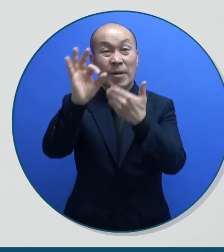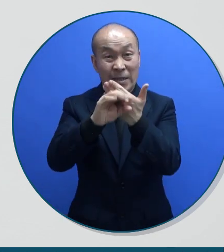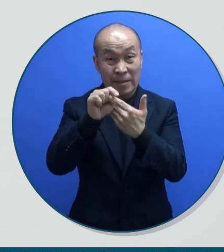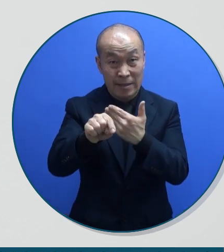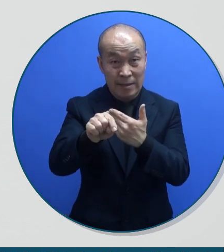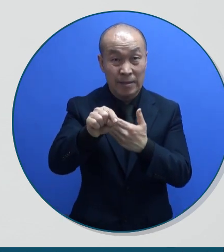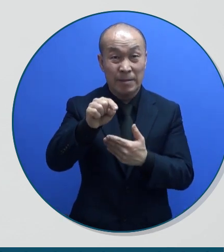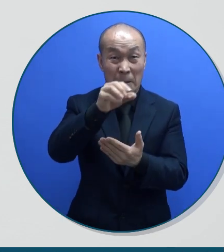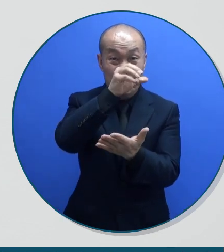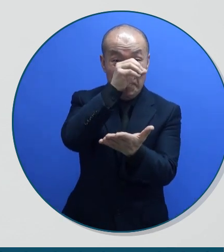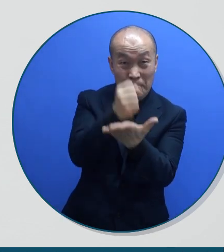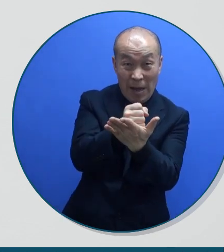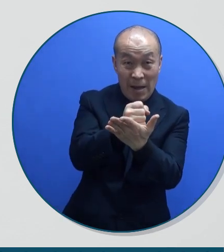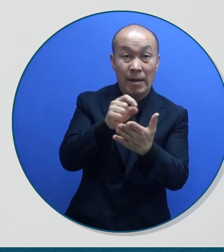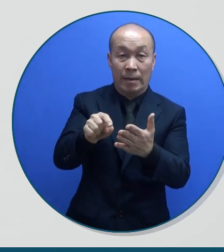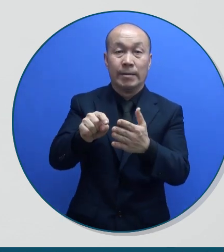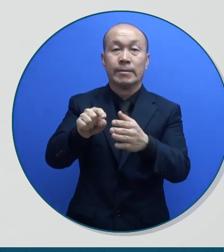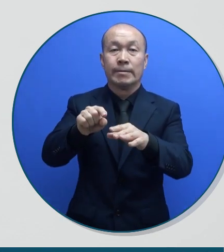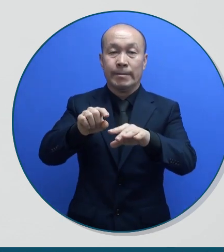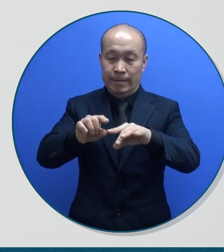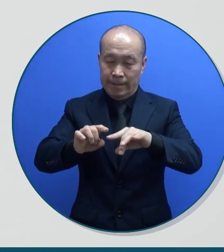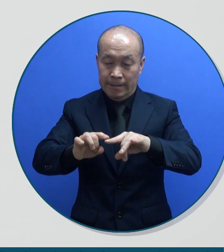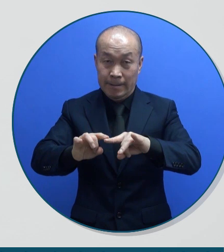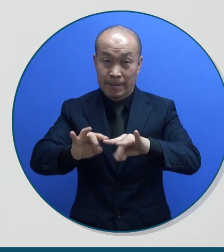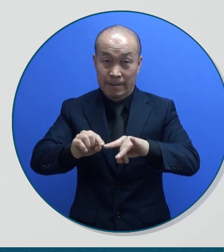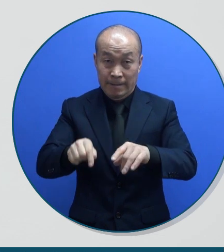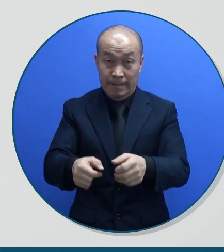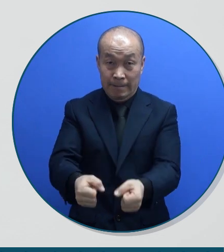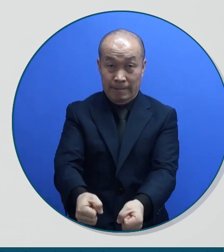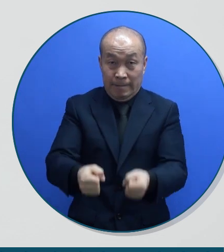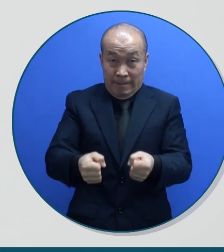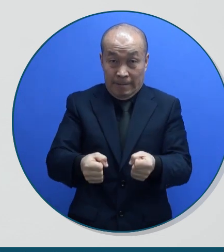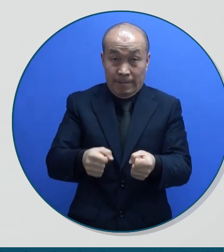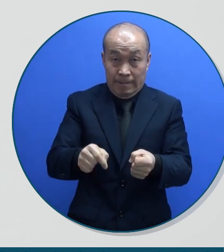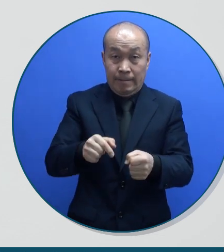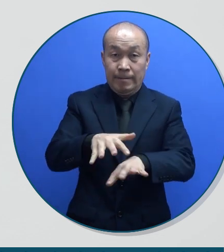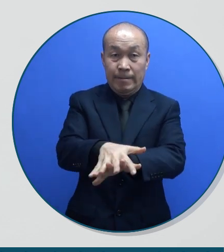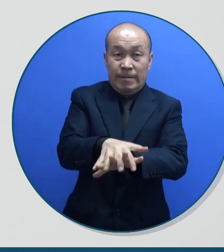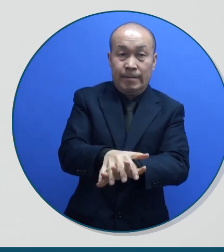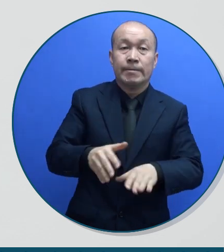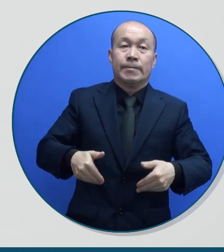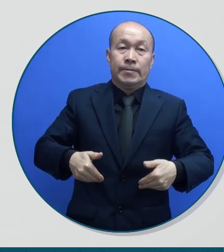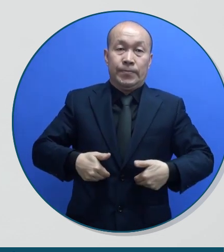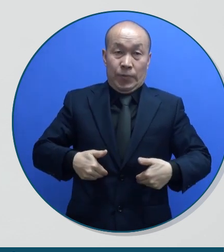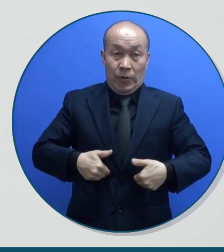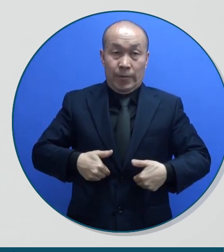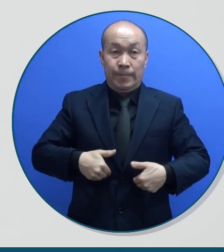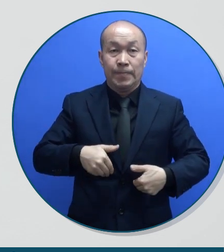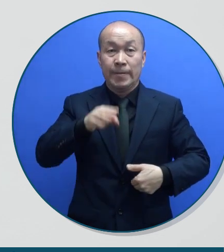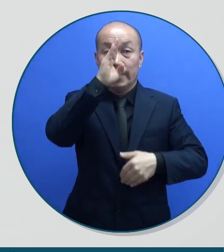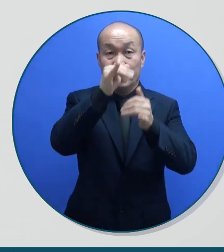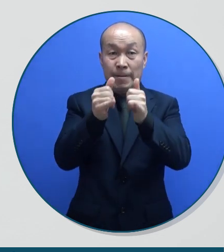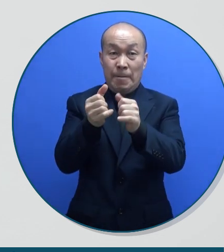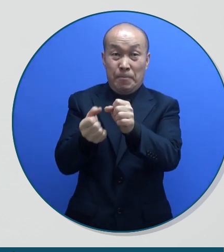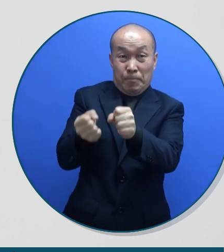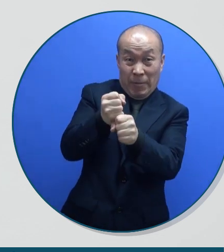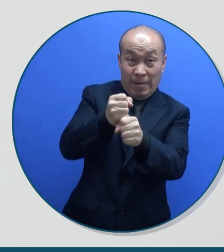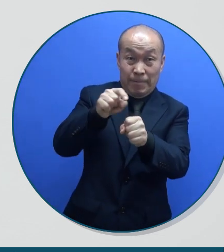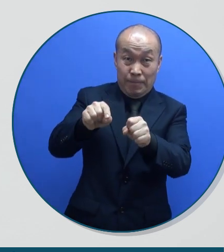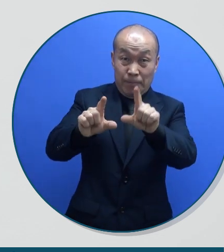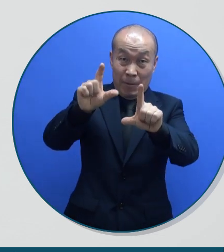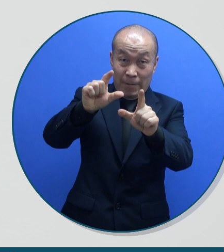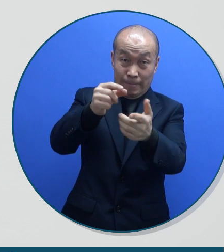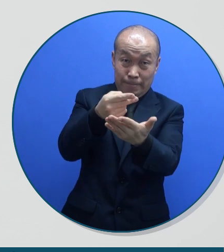만약 호흡이 정상적이라면 정기적 충격도 심폐소생술도 필요한 상황이 아니라는 것이니 환자를 회복 자세로